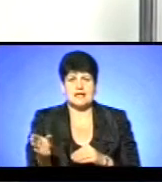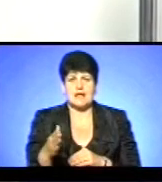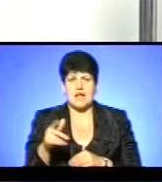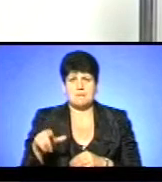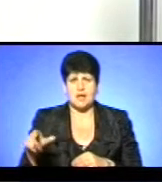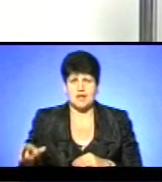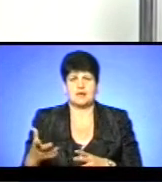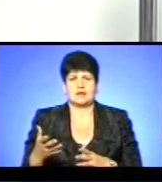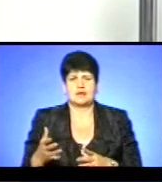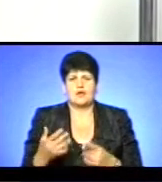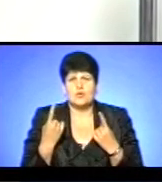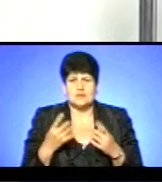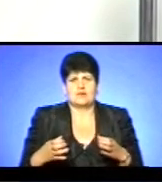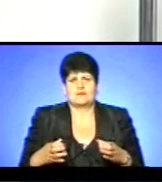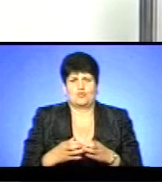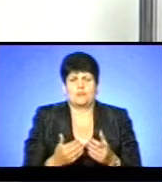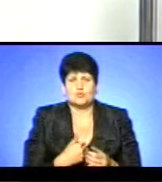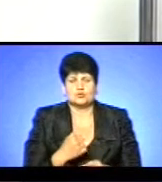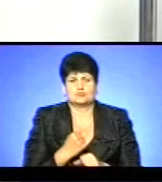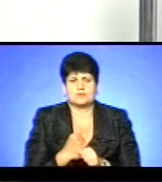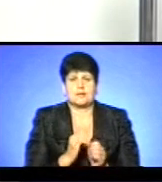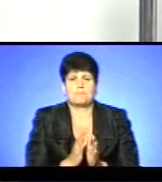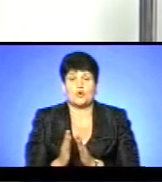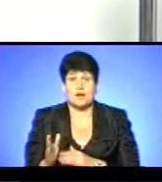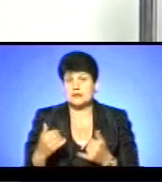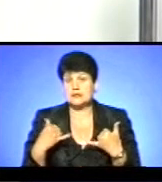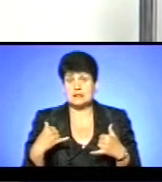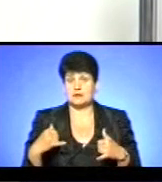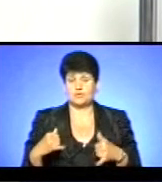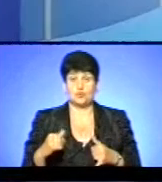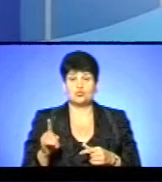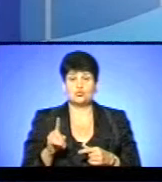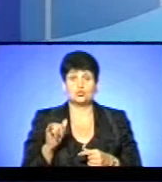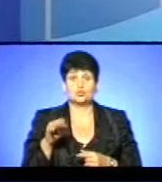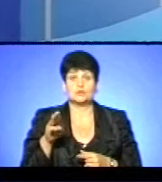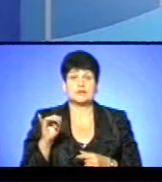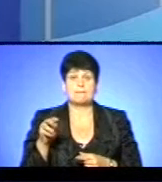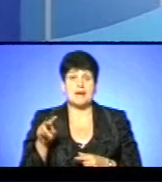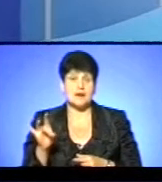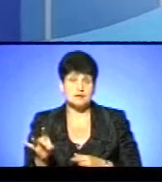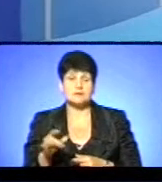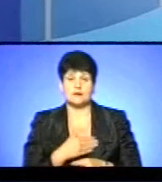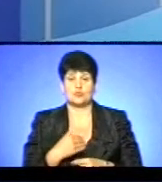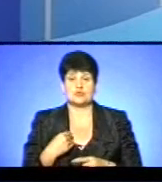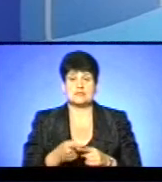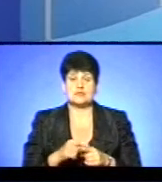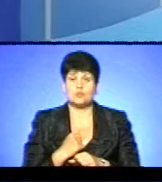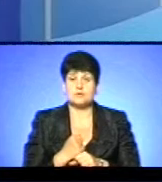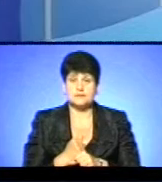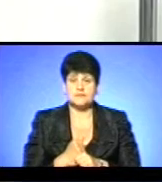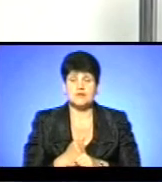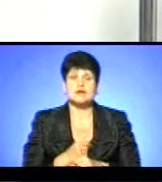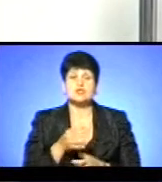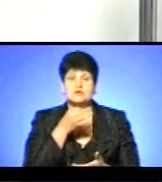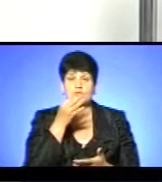ми хочемо навести там порядок. Але чомусь дивно, як так УТМР не хоче цього робити. Чи відповідатимуть